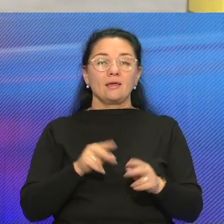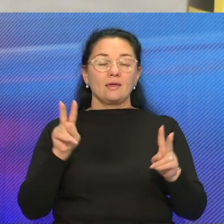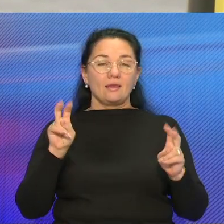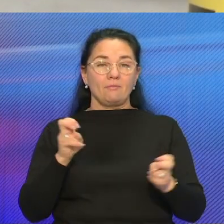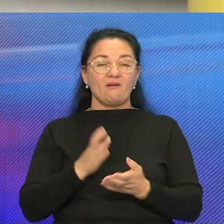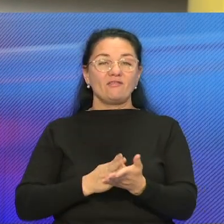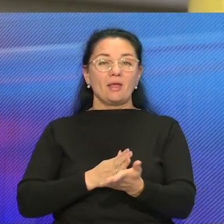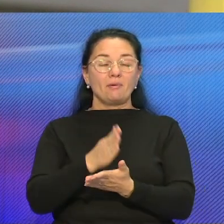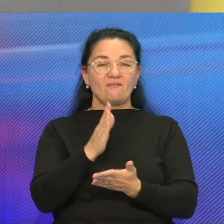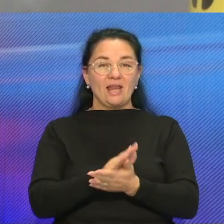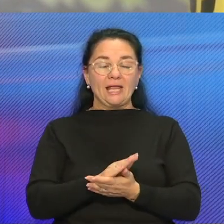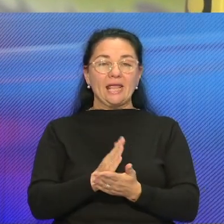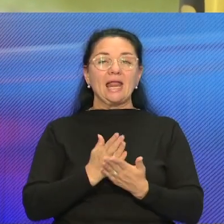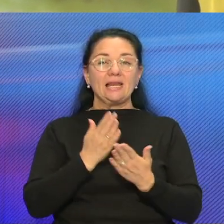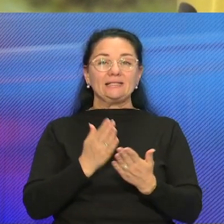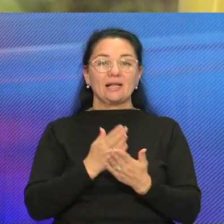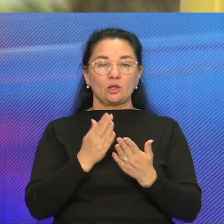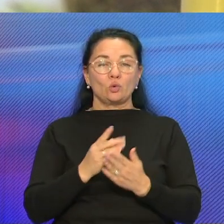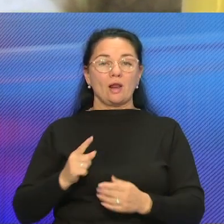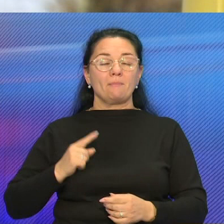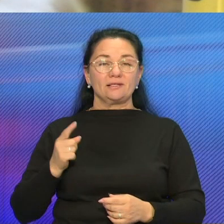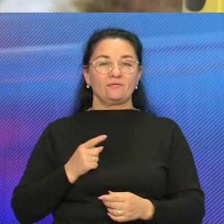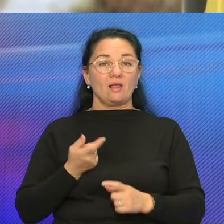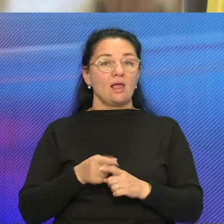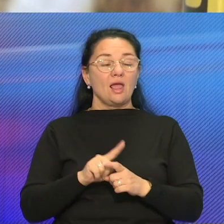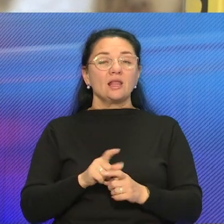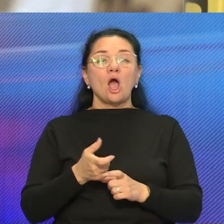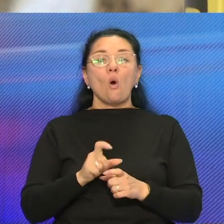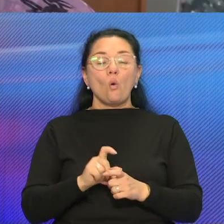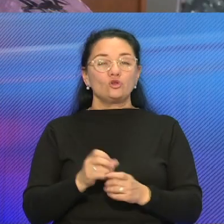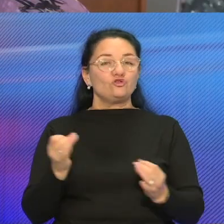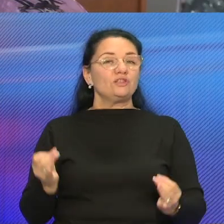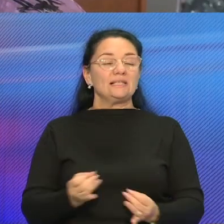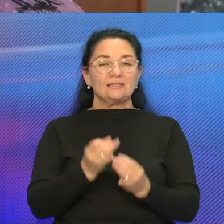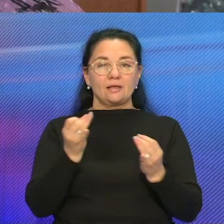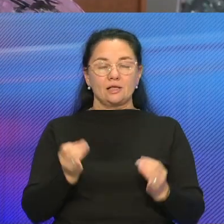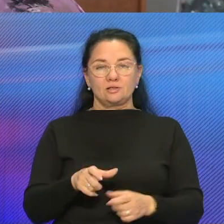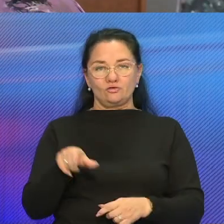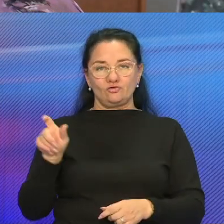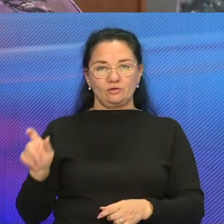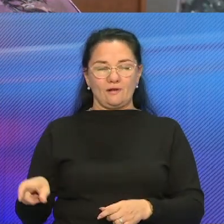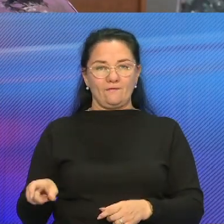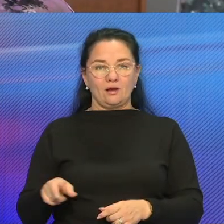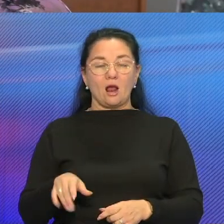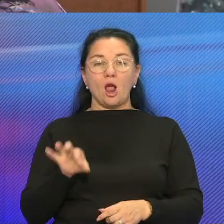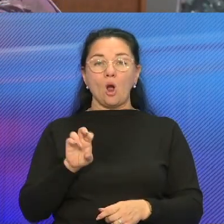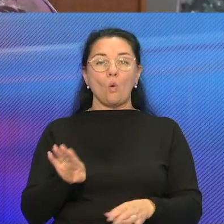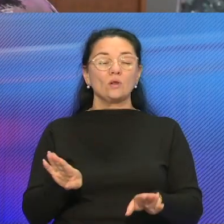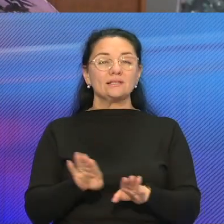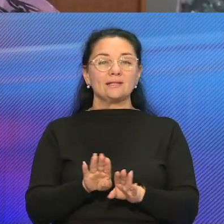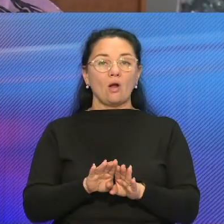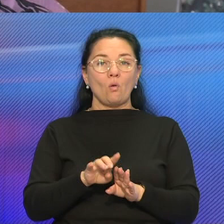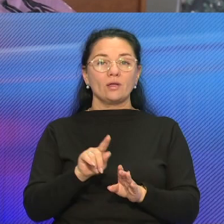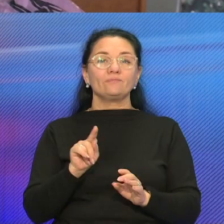літературы, мастацтва і архітактуры. Гэта вельмі цікавы празаік, ён з такой іскрынкай